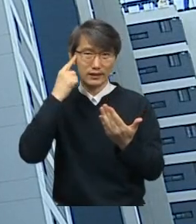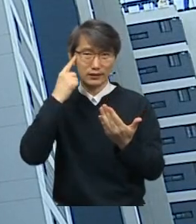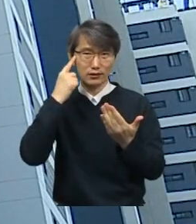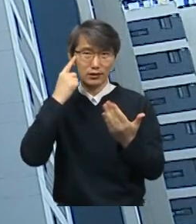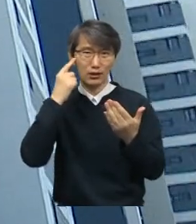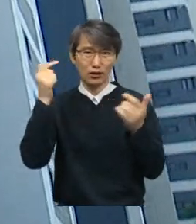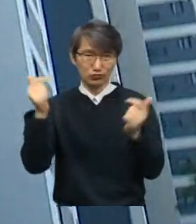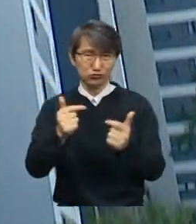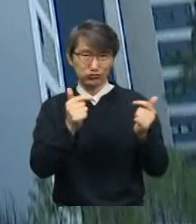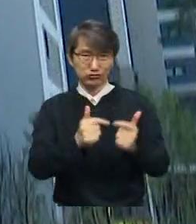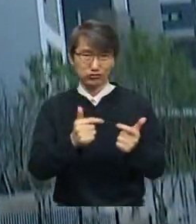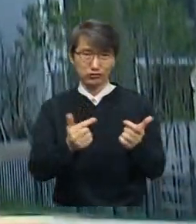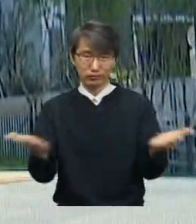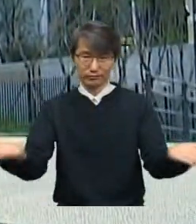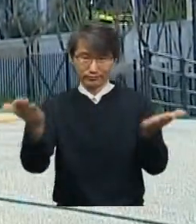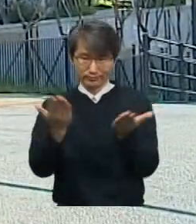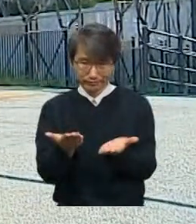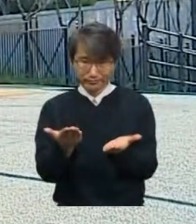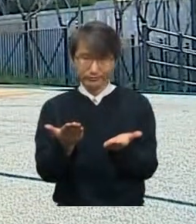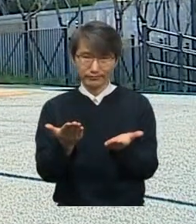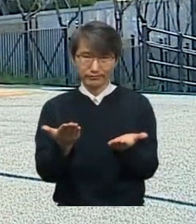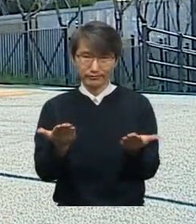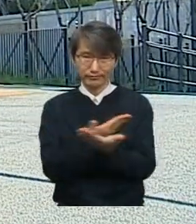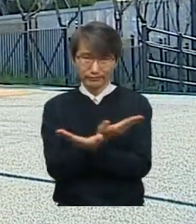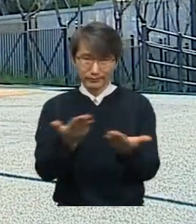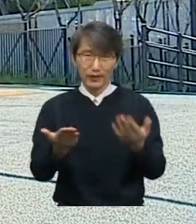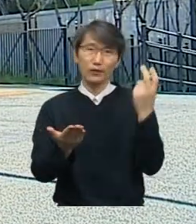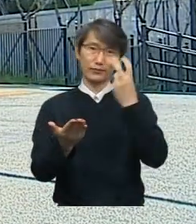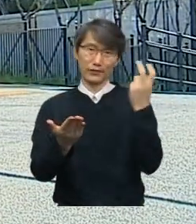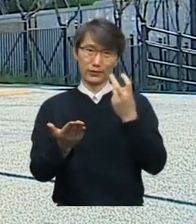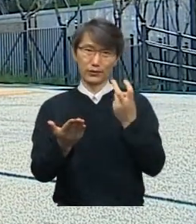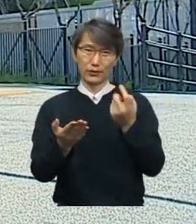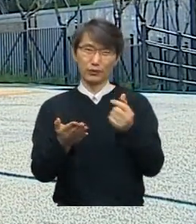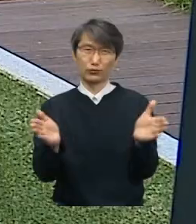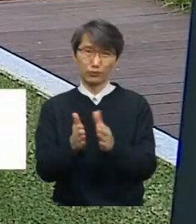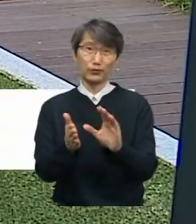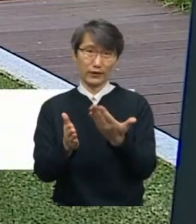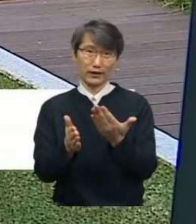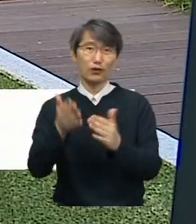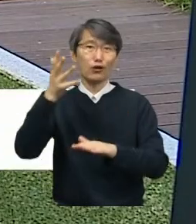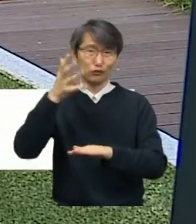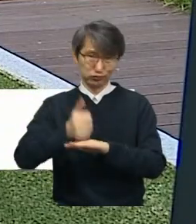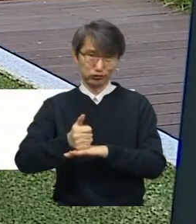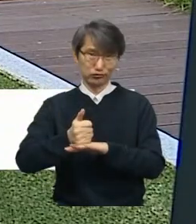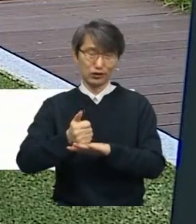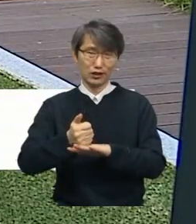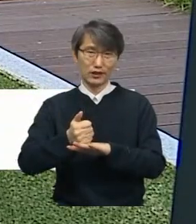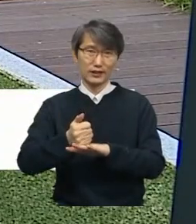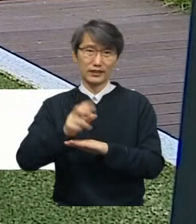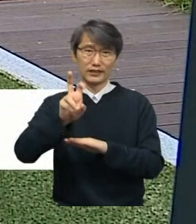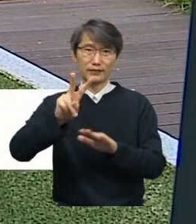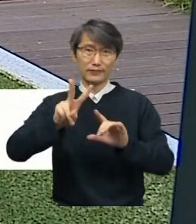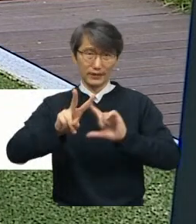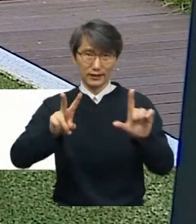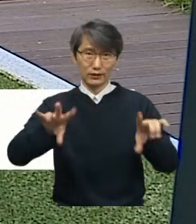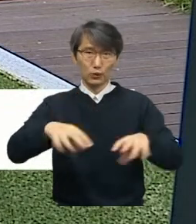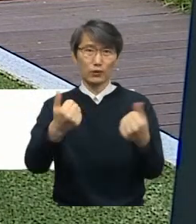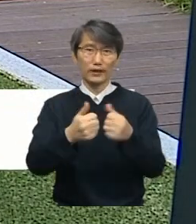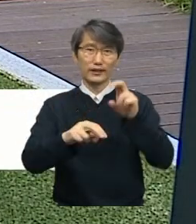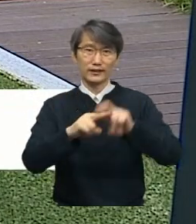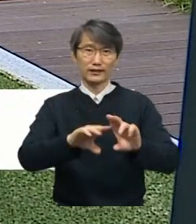위해 양측이 제출한 자료를 상호 검토했습니다. 간극은 좁혀졌고 결국 조합은 지난 22일 총회를